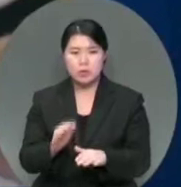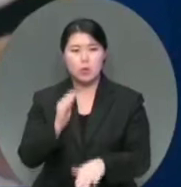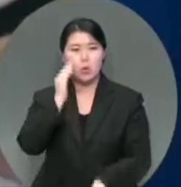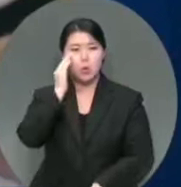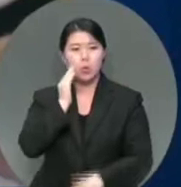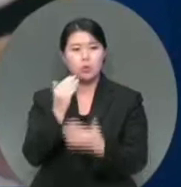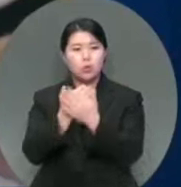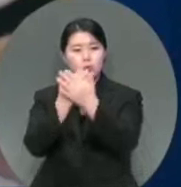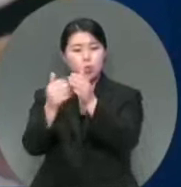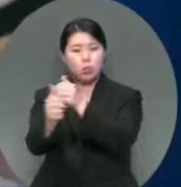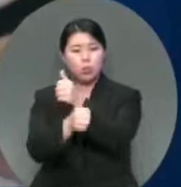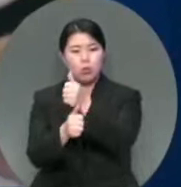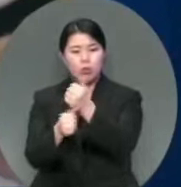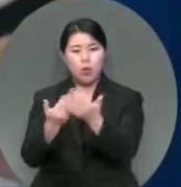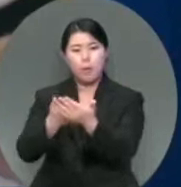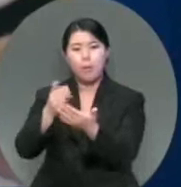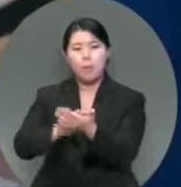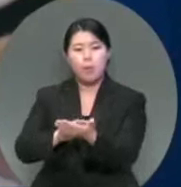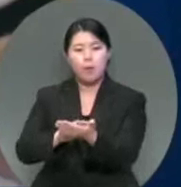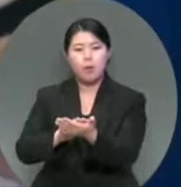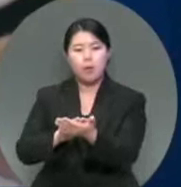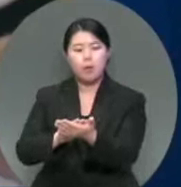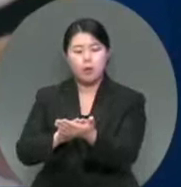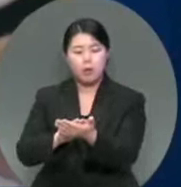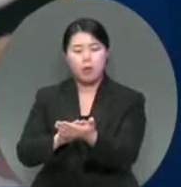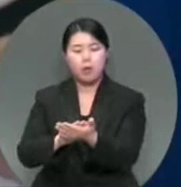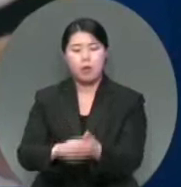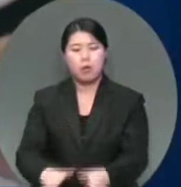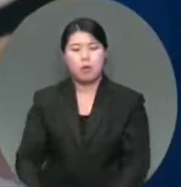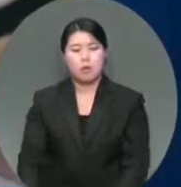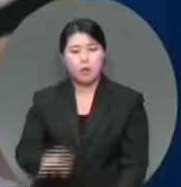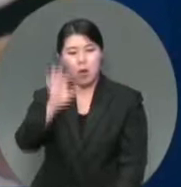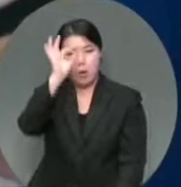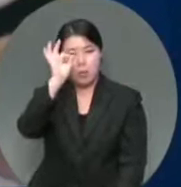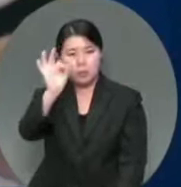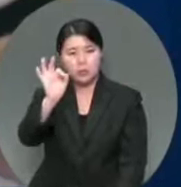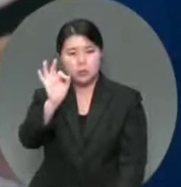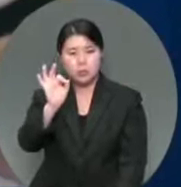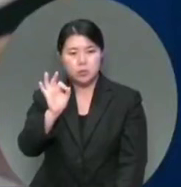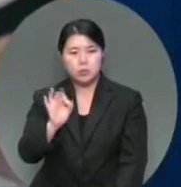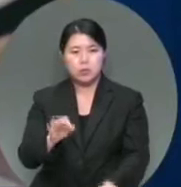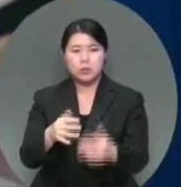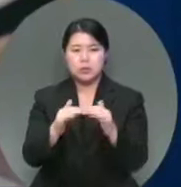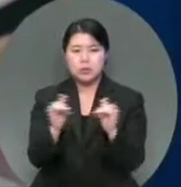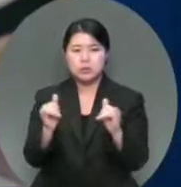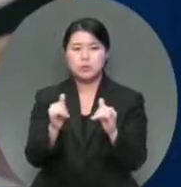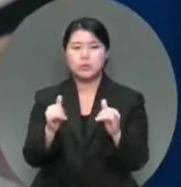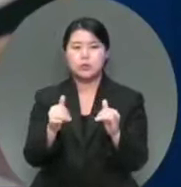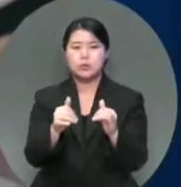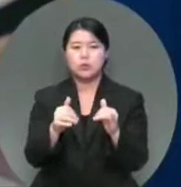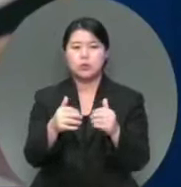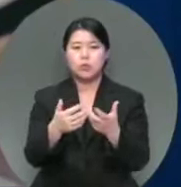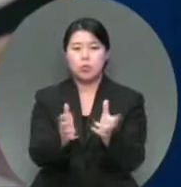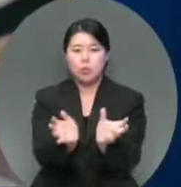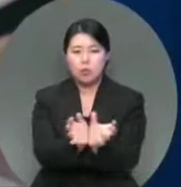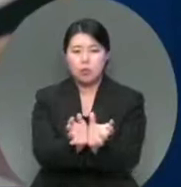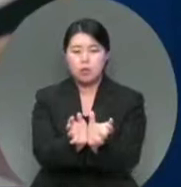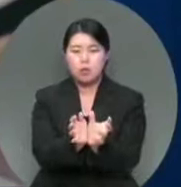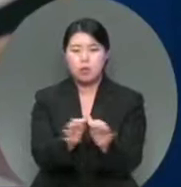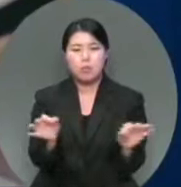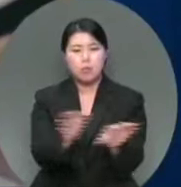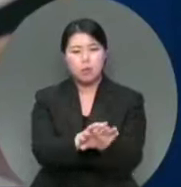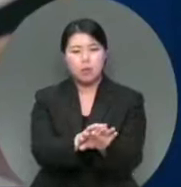성장 위원회가 개편이 됐습니다. 여기 보시면 탄소 중립 시민 회의 없애버렸고요.